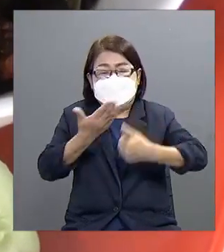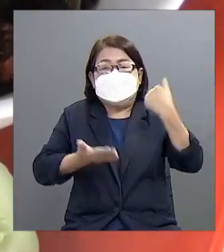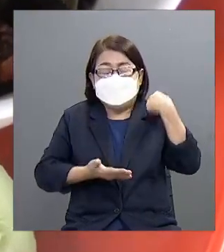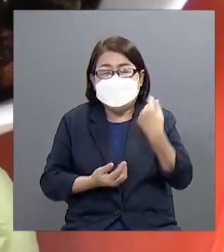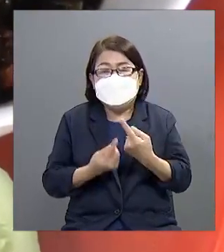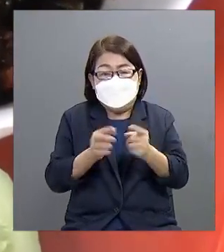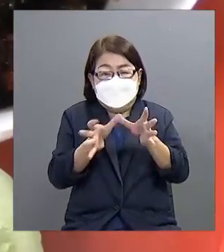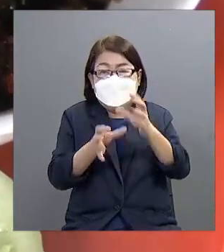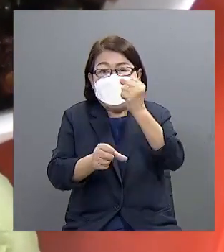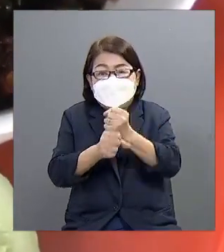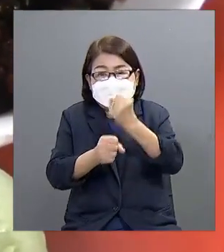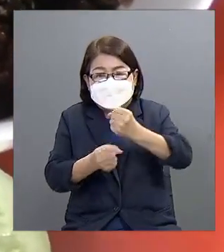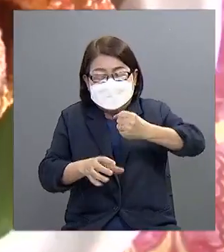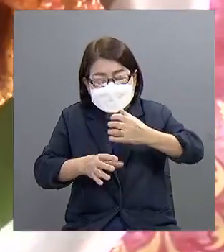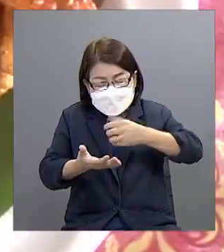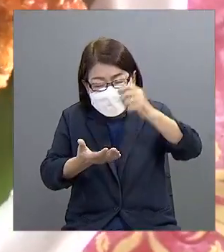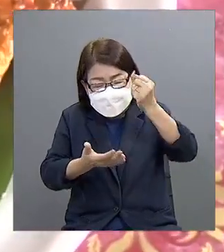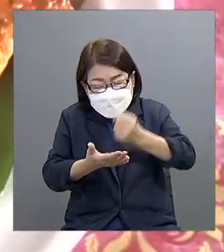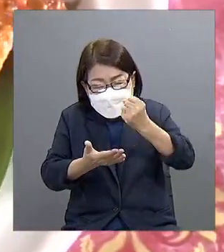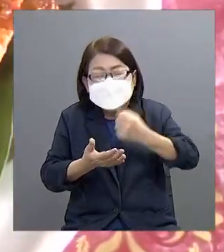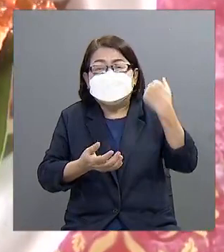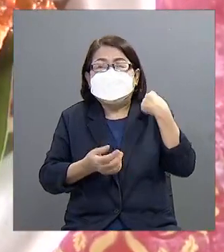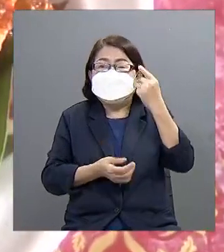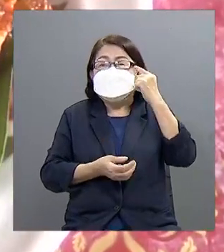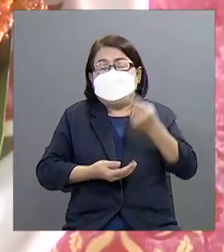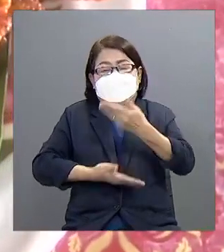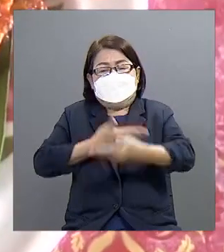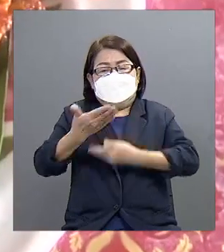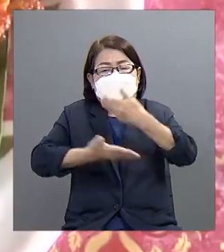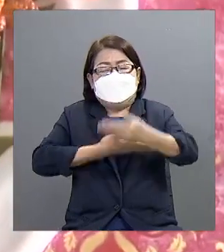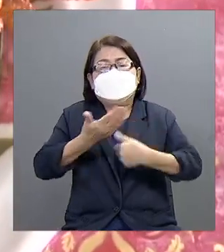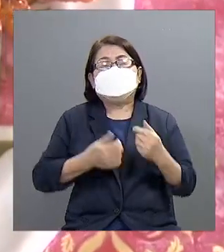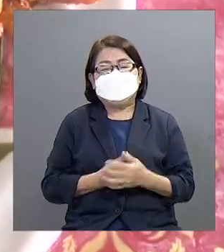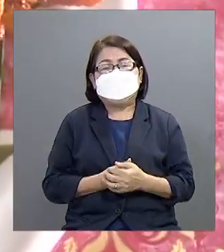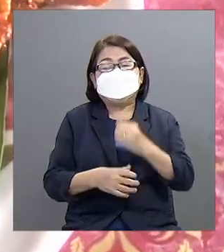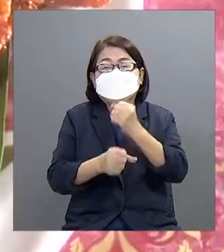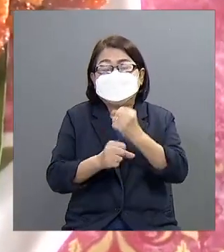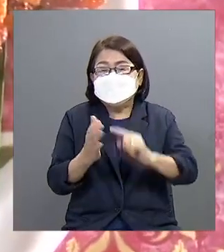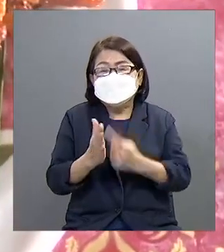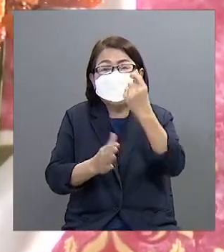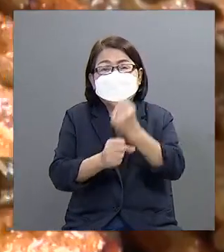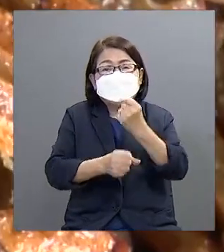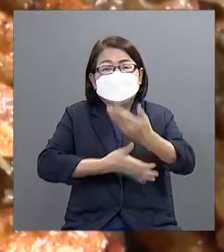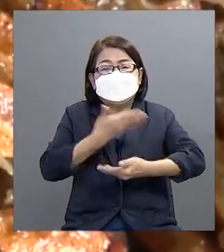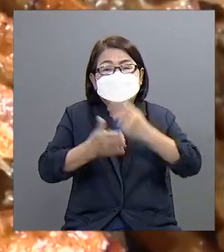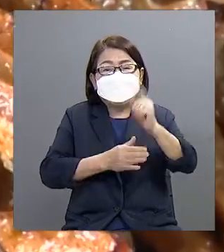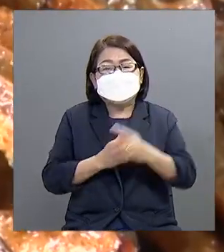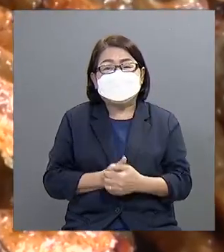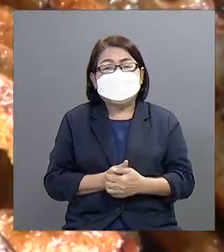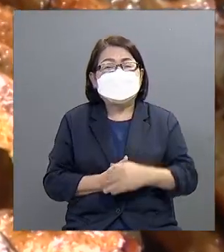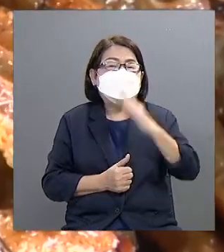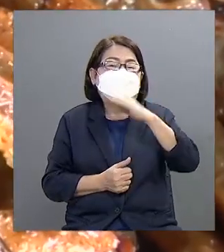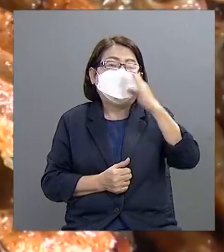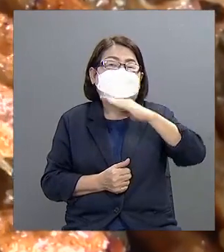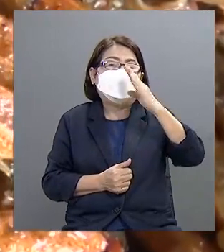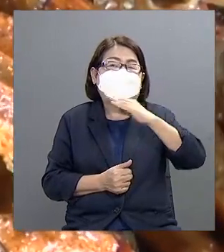กันดีกว่านะคะก็มีการต่อยอดส่งขายเพิ่มเติมนะคะสำหรับผลิตภัณฑ์แรกที่ทำขายนั่นก็คือน้ำพริกตะไคร้ปูน